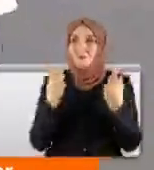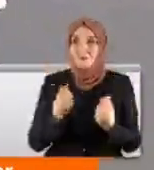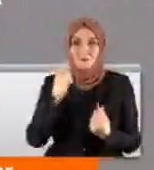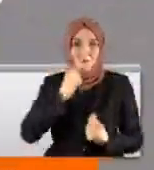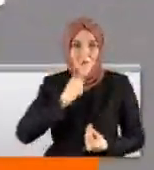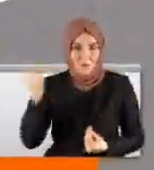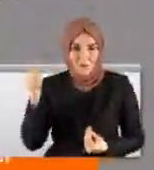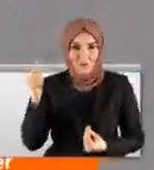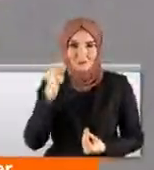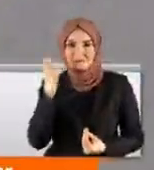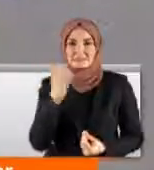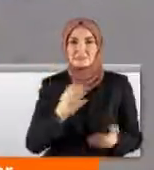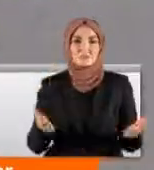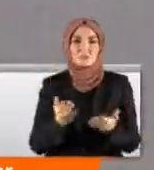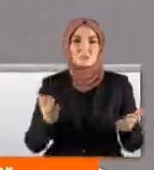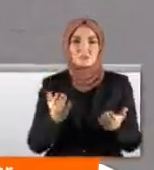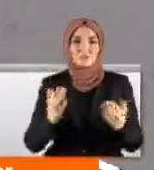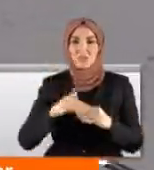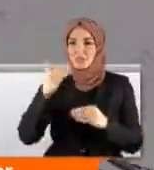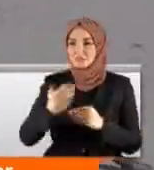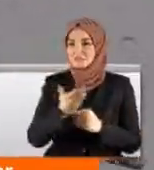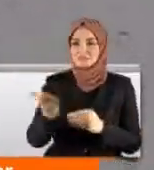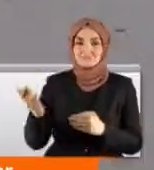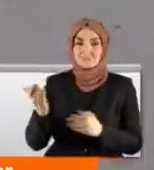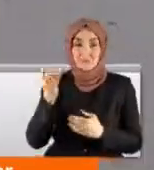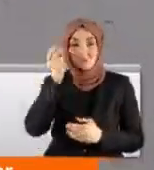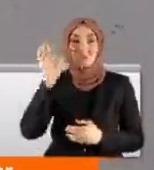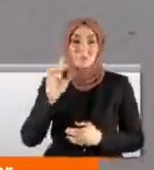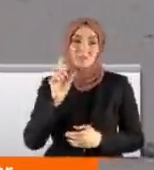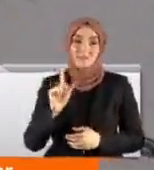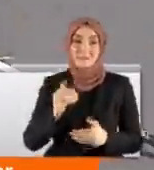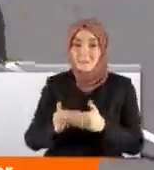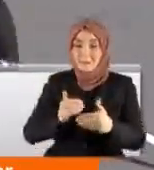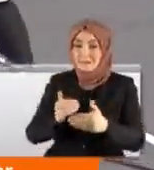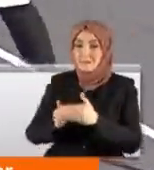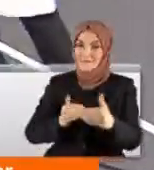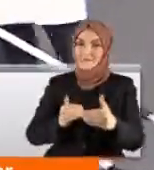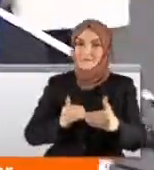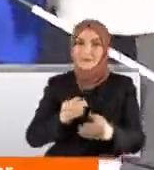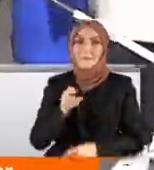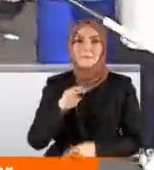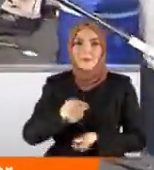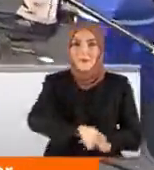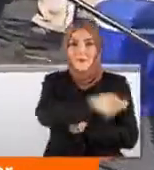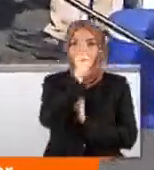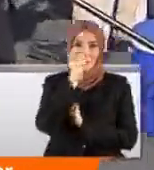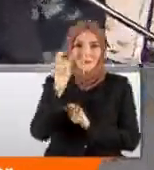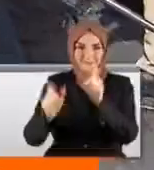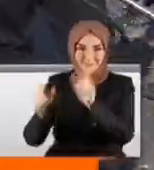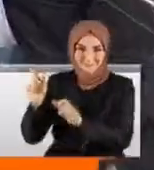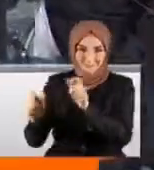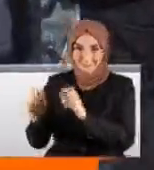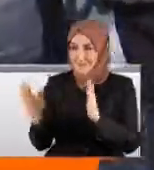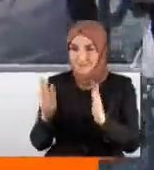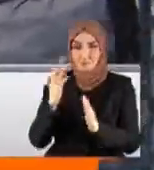dışarıda. Ama unutmamamız gereken bir şey var ki o da mesafemiz. Mesela olta balıkçılar arasında 3 metre kuralı var